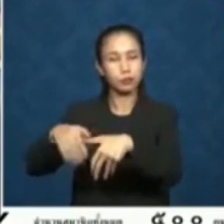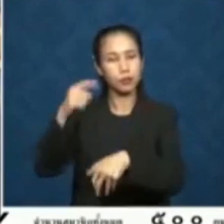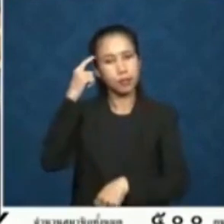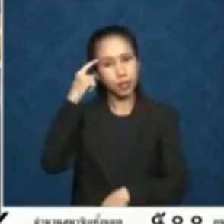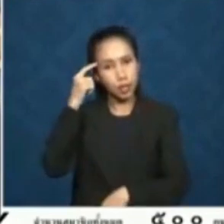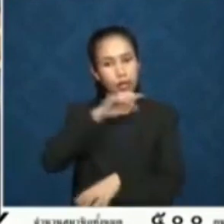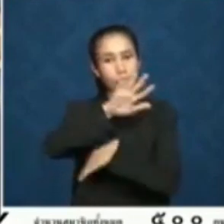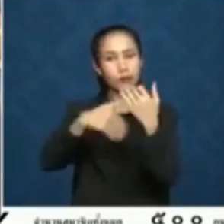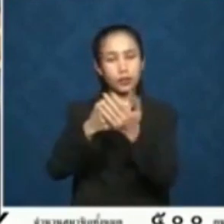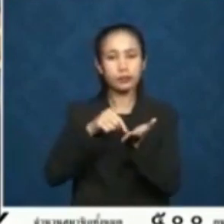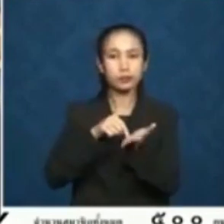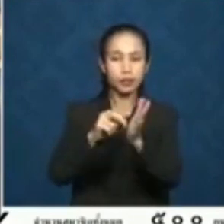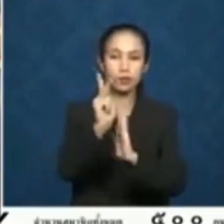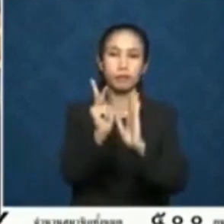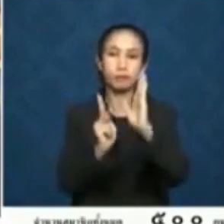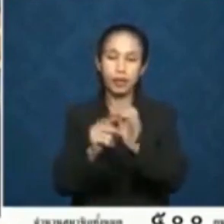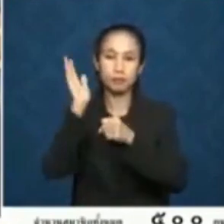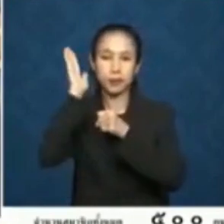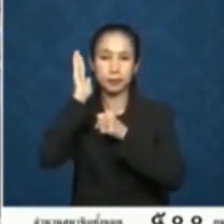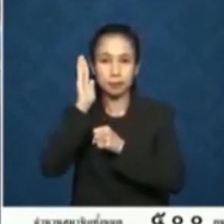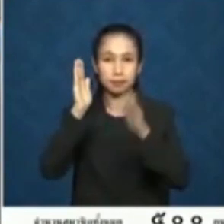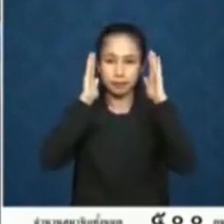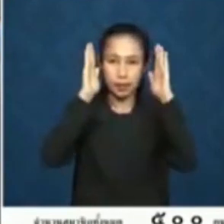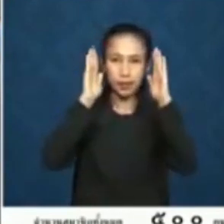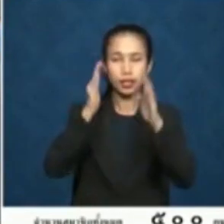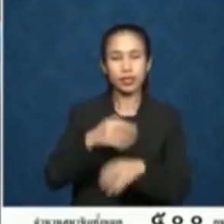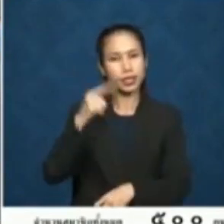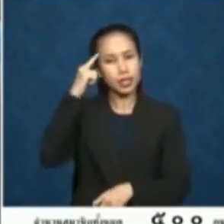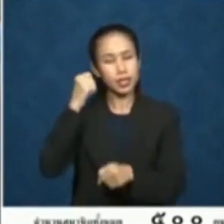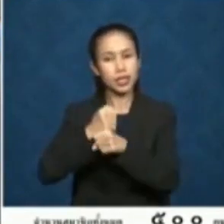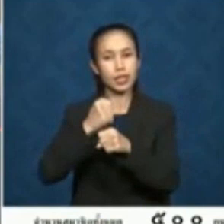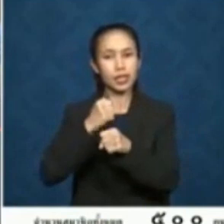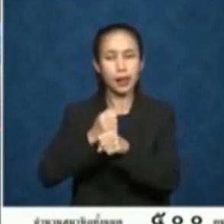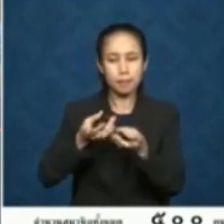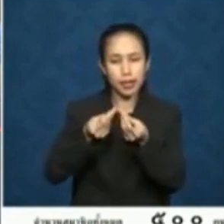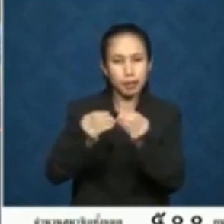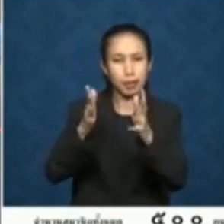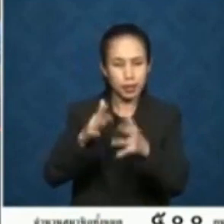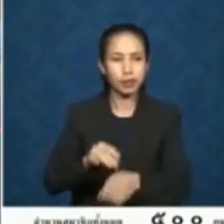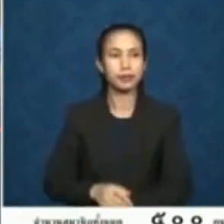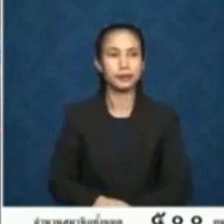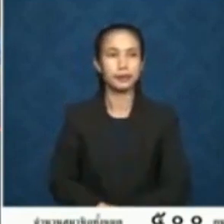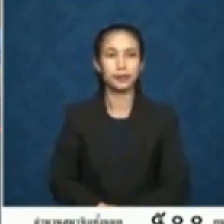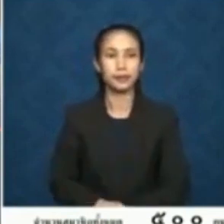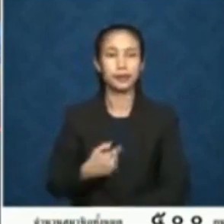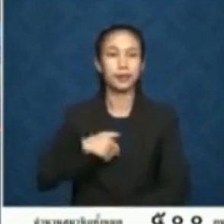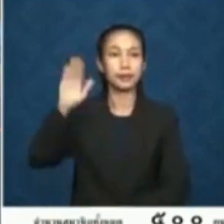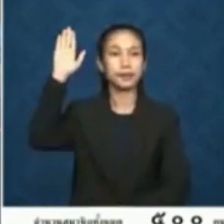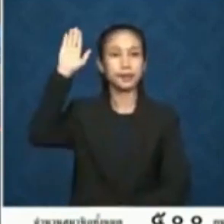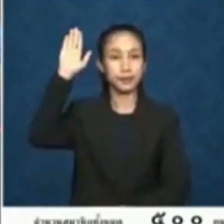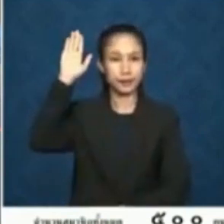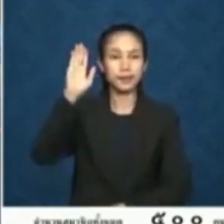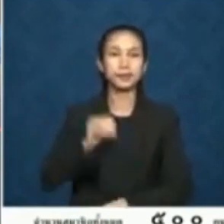ดังนั้นผมว่าเรื่องนี้ไม่สมควรนะครับเราทุกคนเสนอร่างกฎหมายอะไรพิปายอย่างตั้งใจขนาดนี้ไม่มีสุกเอาเผากินหรอกครับท่านประธานผมขอให้ท่านถอน